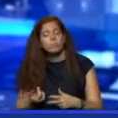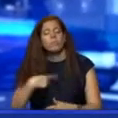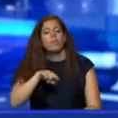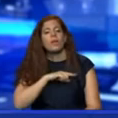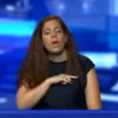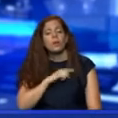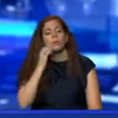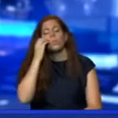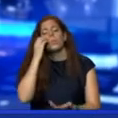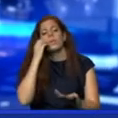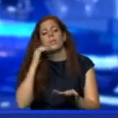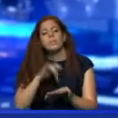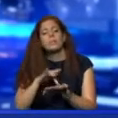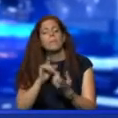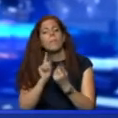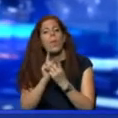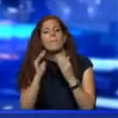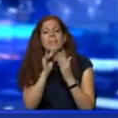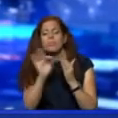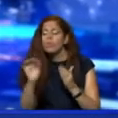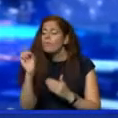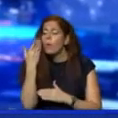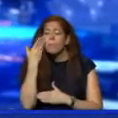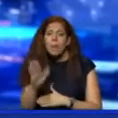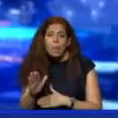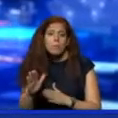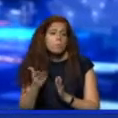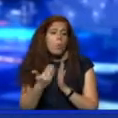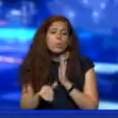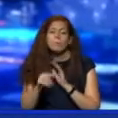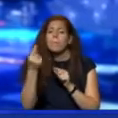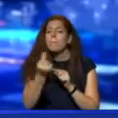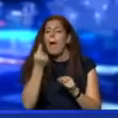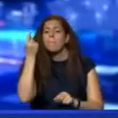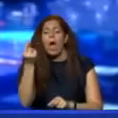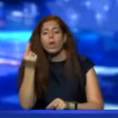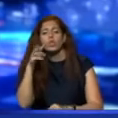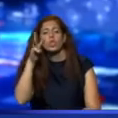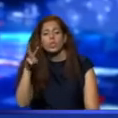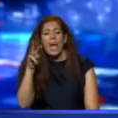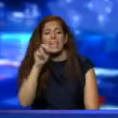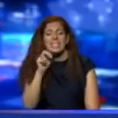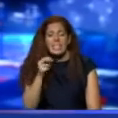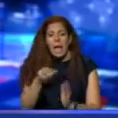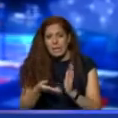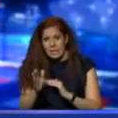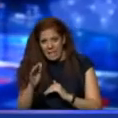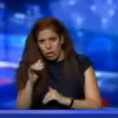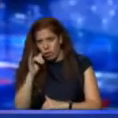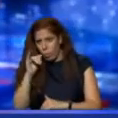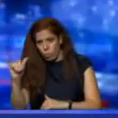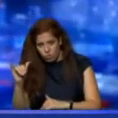ואנחנו נמצאים מול הבתים שלהם וכולם מתעלמים, למעט פעם אחת ששי ניצן יצא כשתקעו